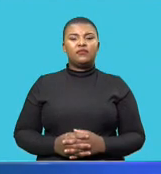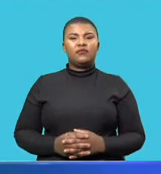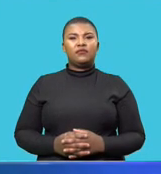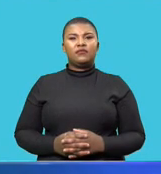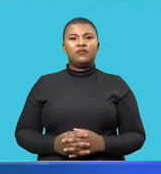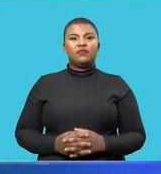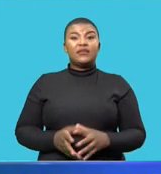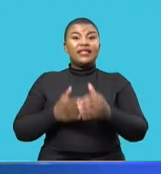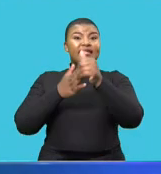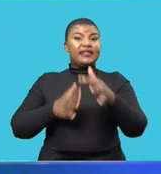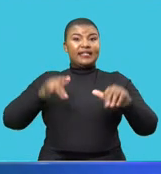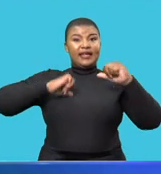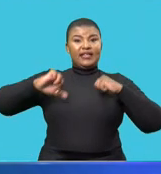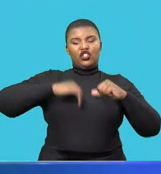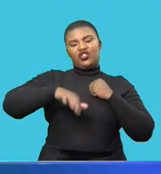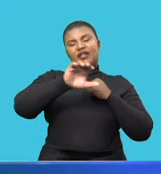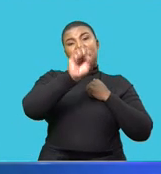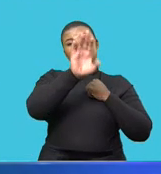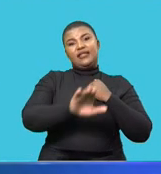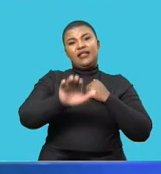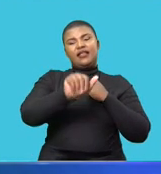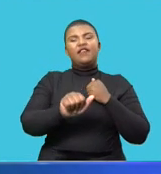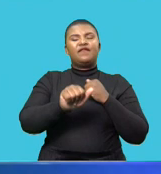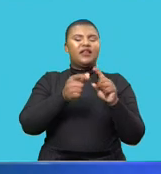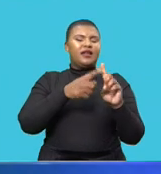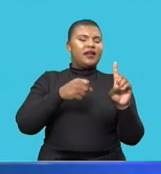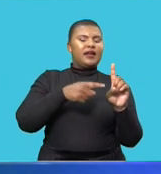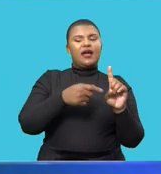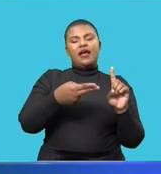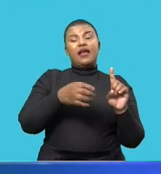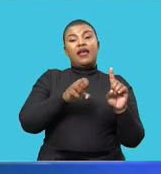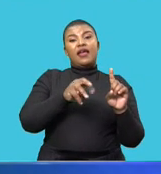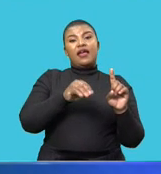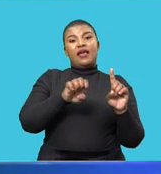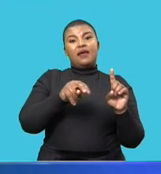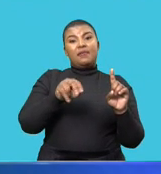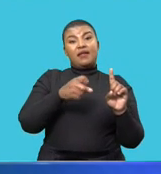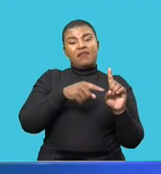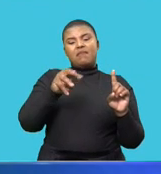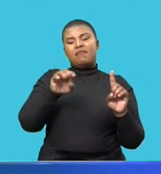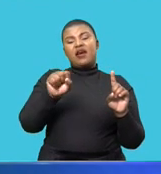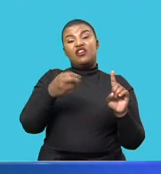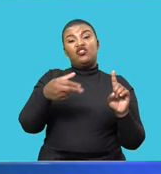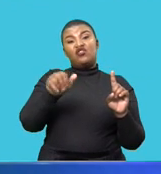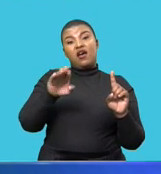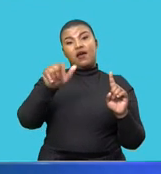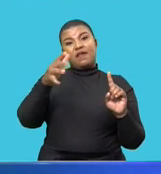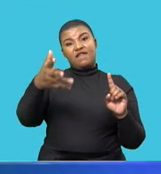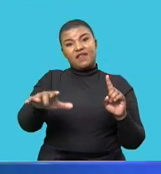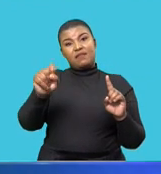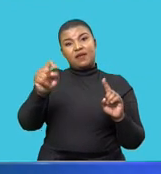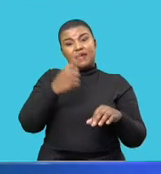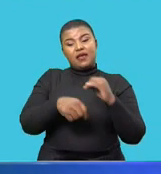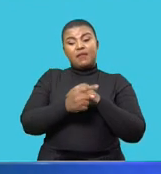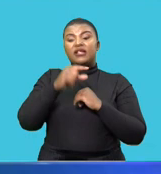Inkokheli ye-Action SA uHerman Mashaba ubhengeze uKwena Mangobe njengomgqatswa weqela kwisikhundla sobuNkulubaphathiswa kwiphondo laseMntla